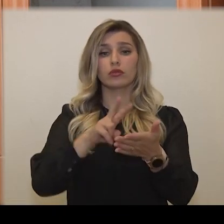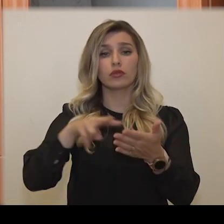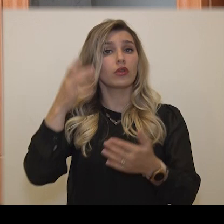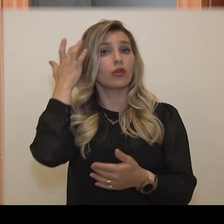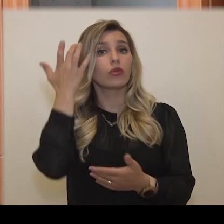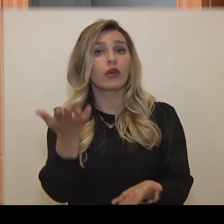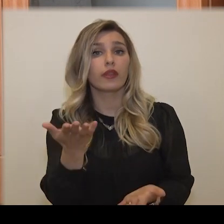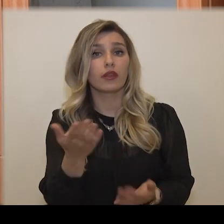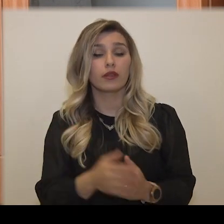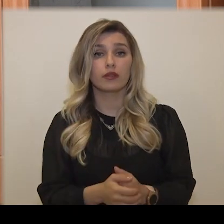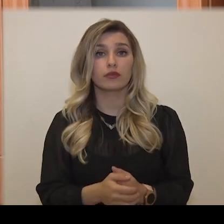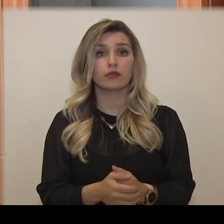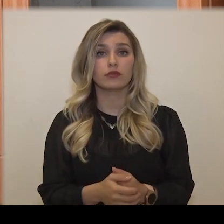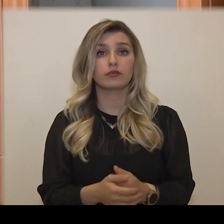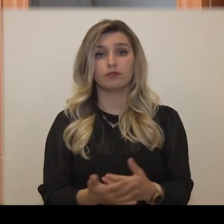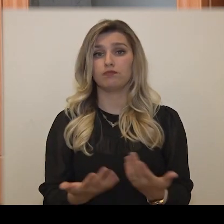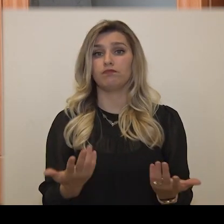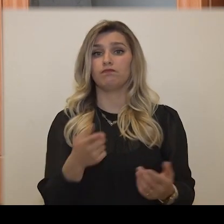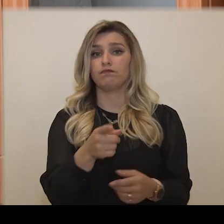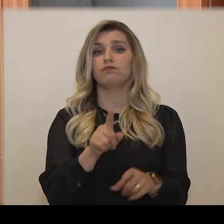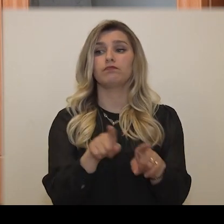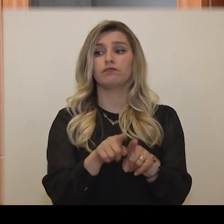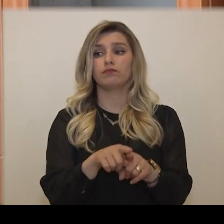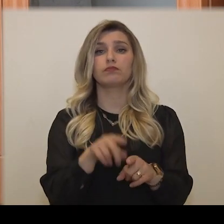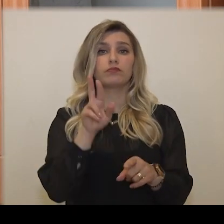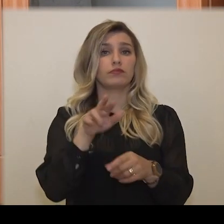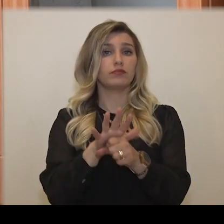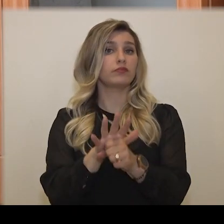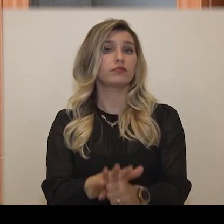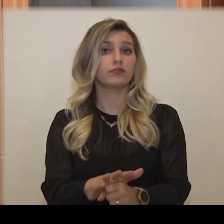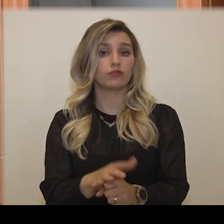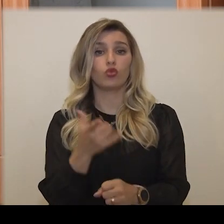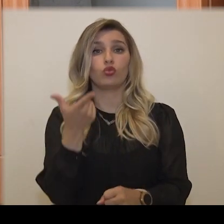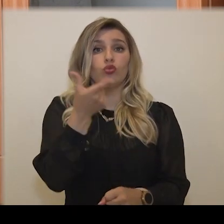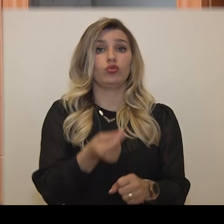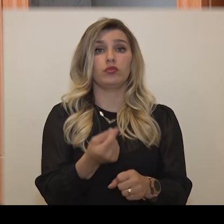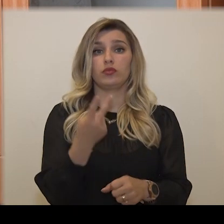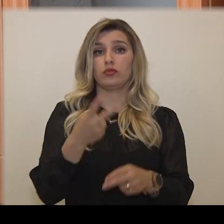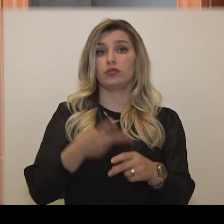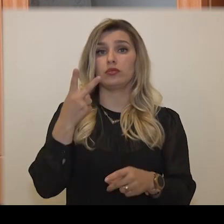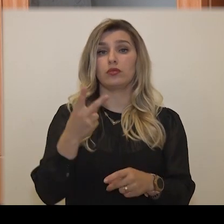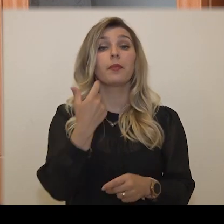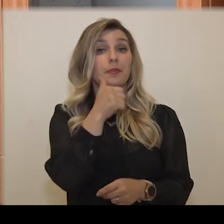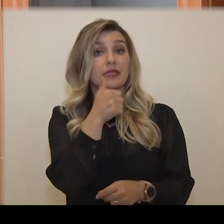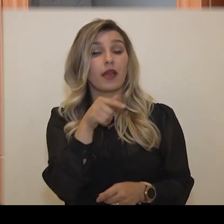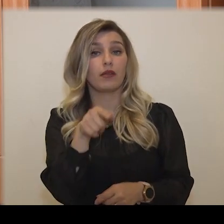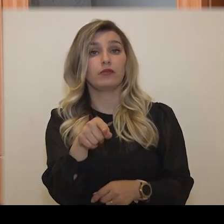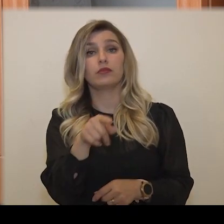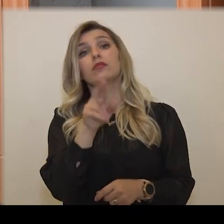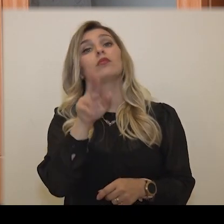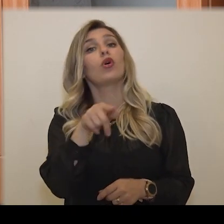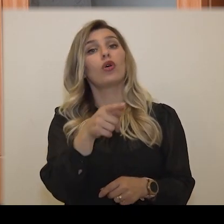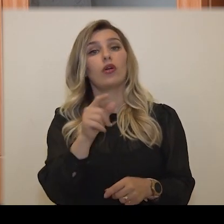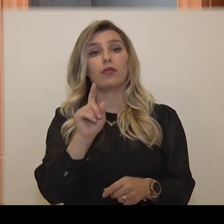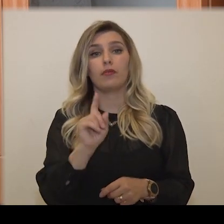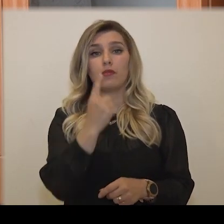do të thotë tjetë analfabet. Me një farë forme është një lloj diskriminimi i dyfisht, në momentin kur ajë po